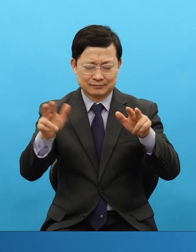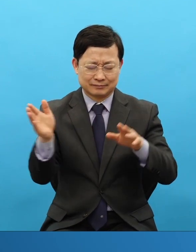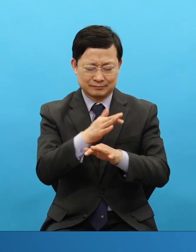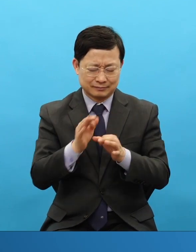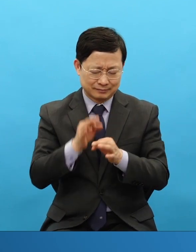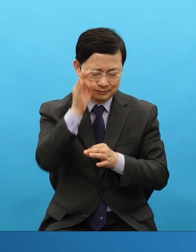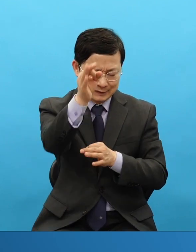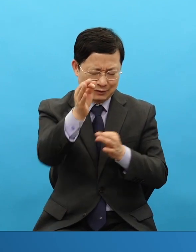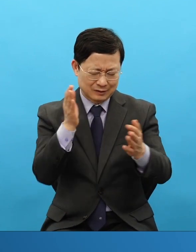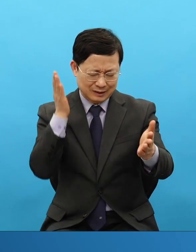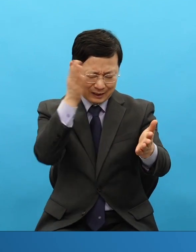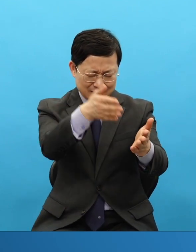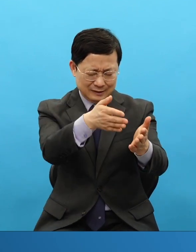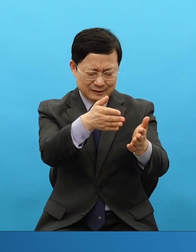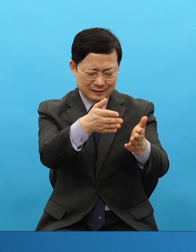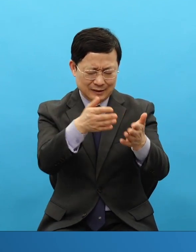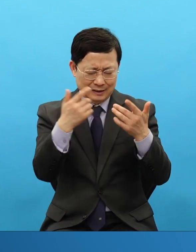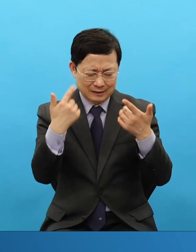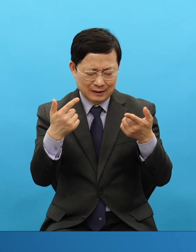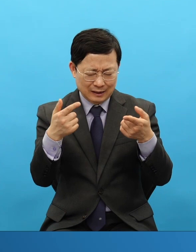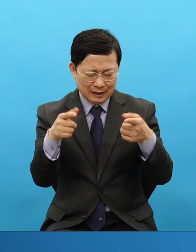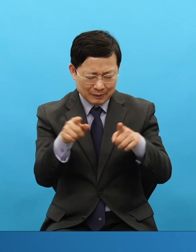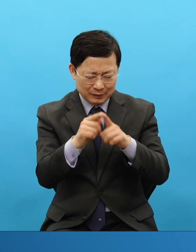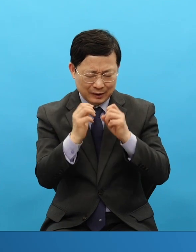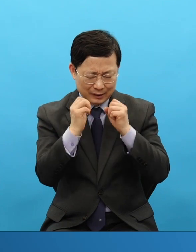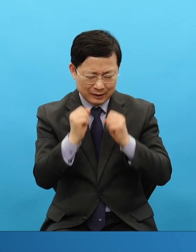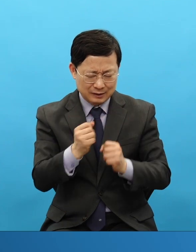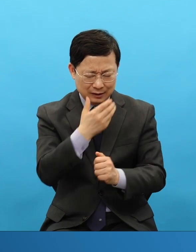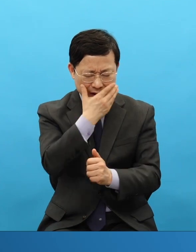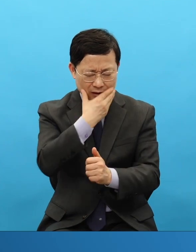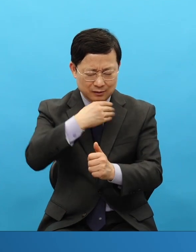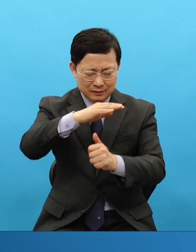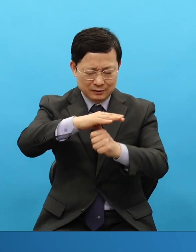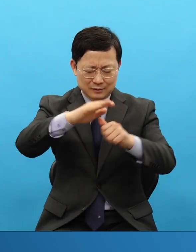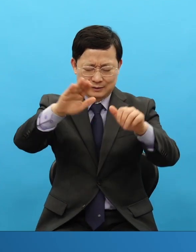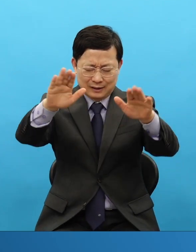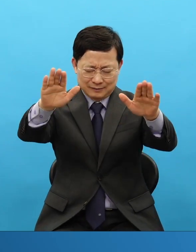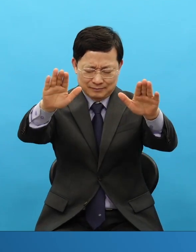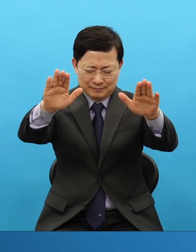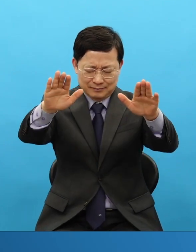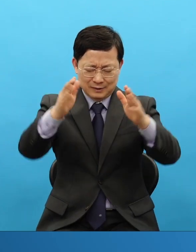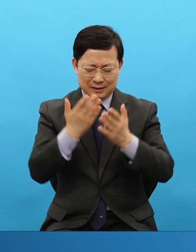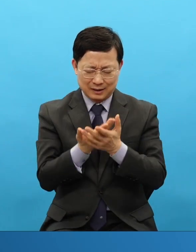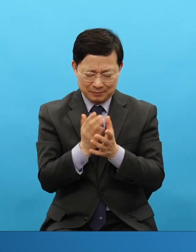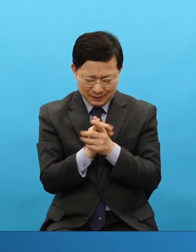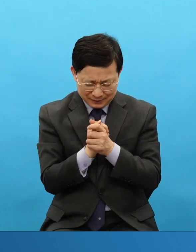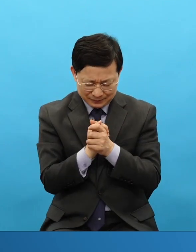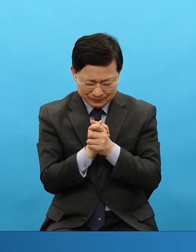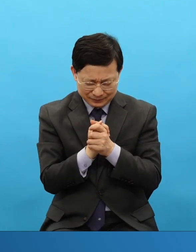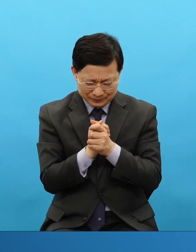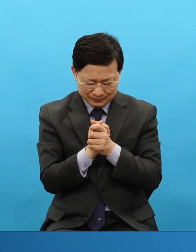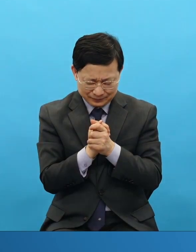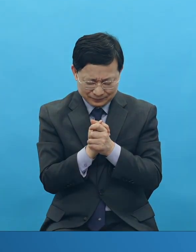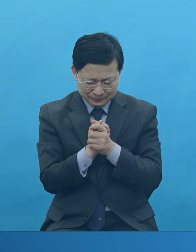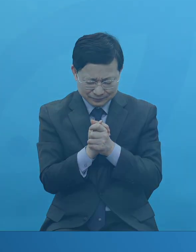지금부터 영원까지 from now 항상 함께 계실지어다. and always, forevermore. Amen.